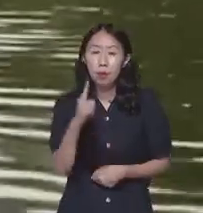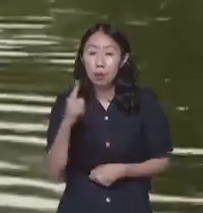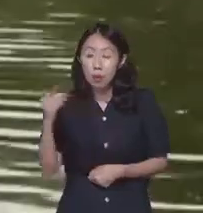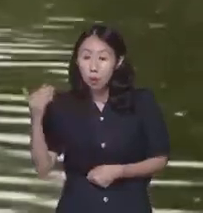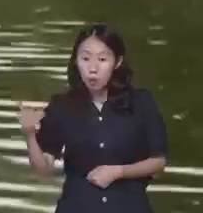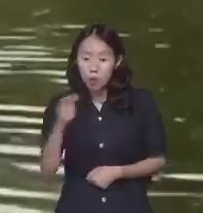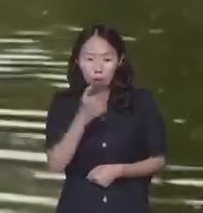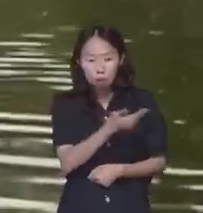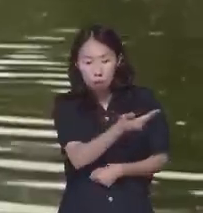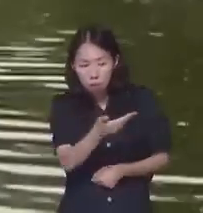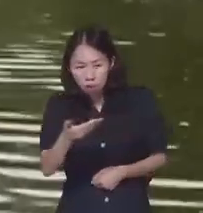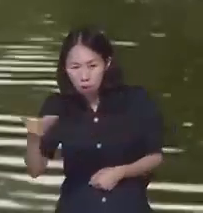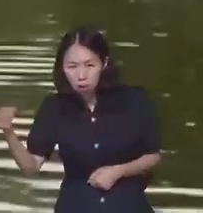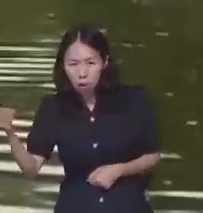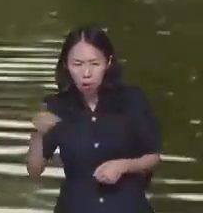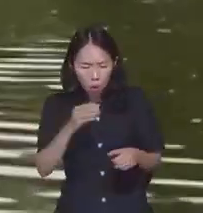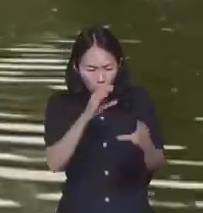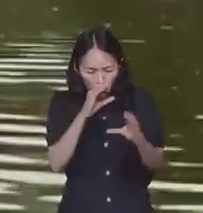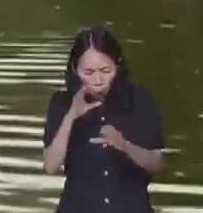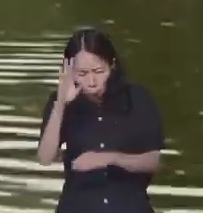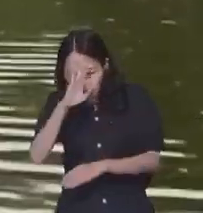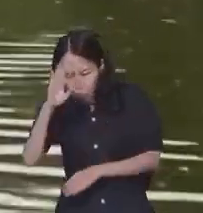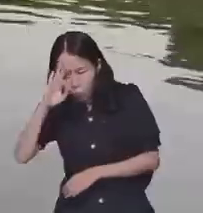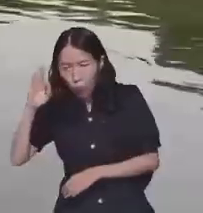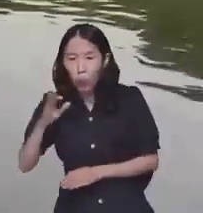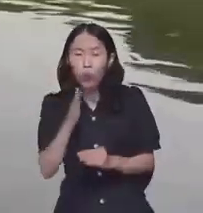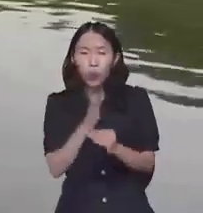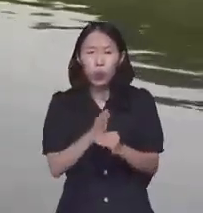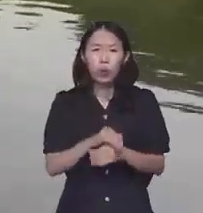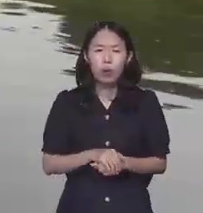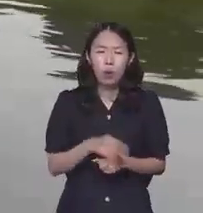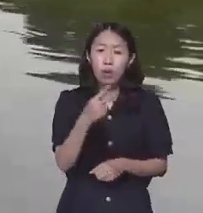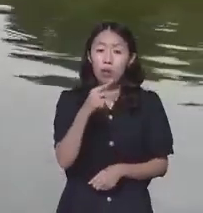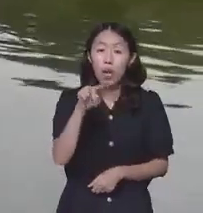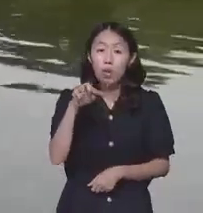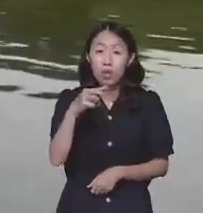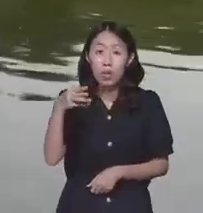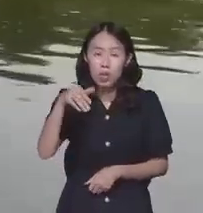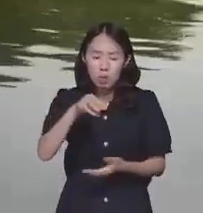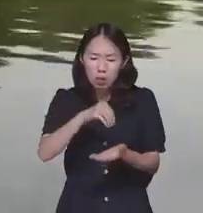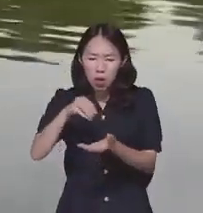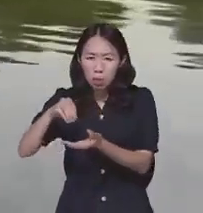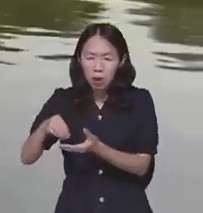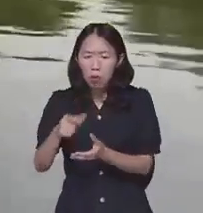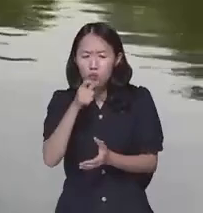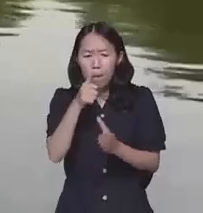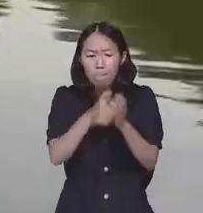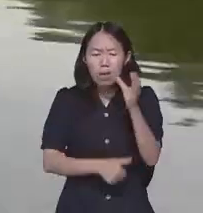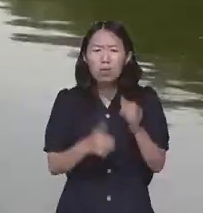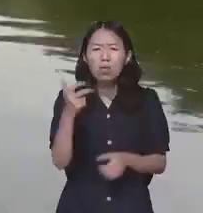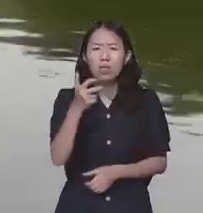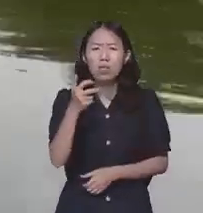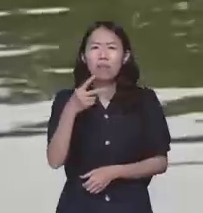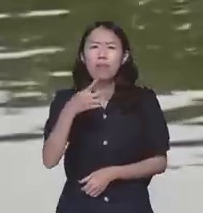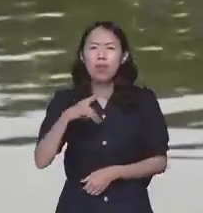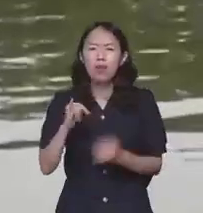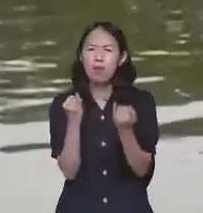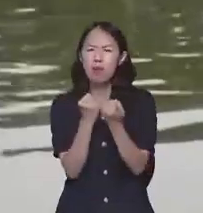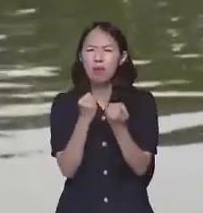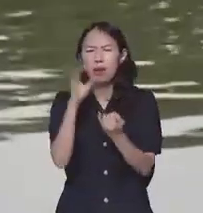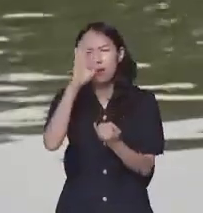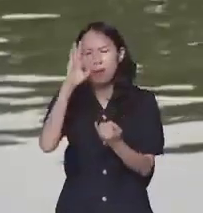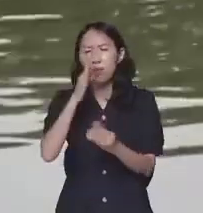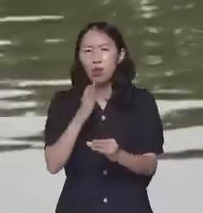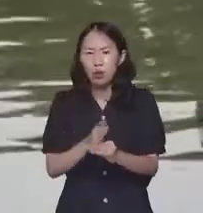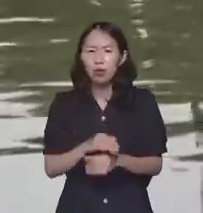소방대원들이 강 한가운데에서 수중수색 작업을 벌입니다. 다슬기를 잡다 물에 빠진 70대 여성을 찾기 위해서입니다. 결국